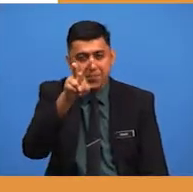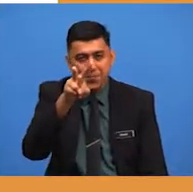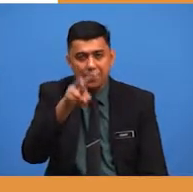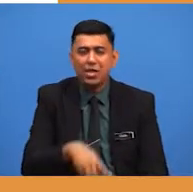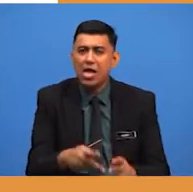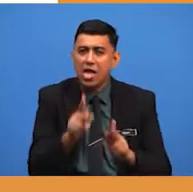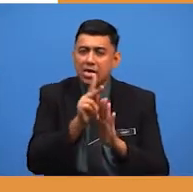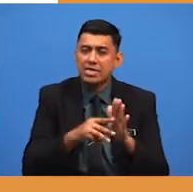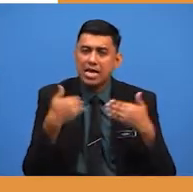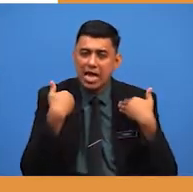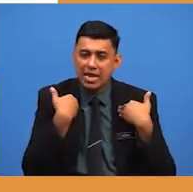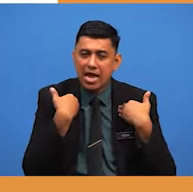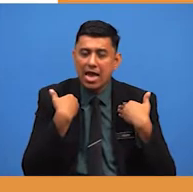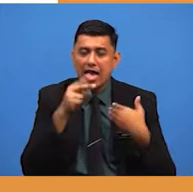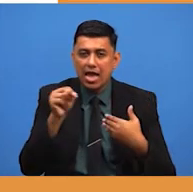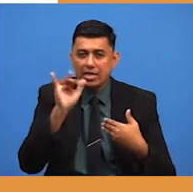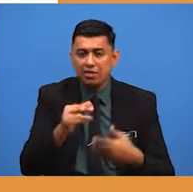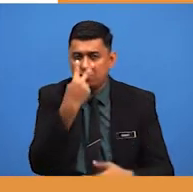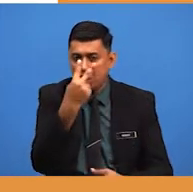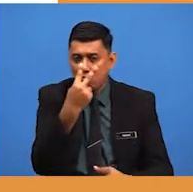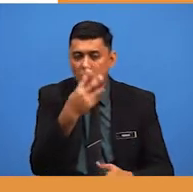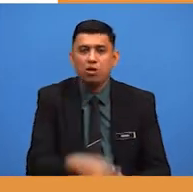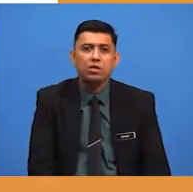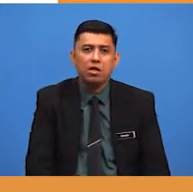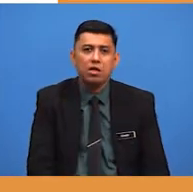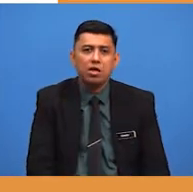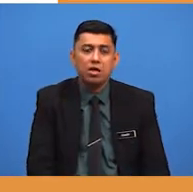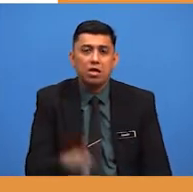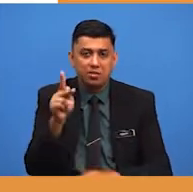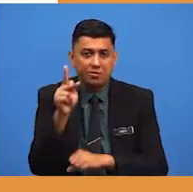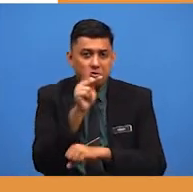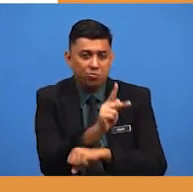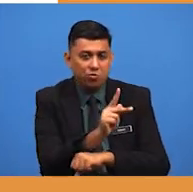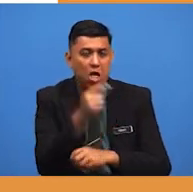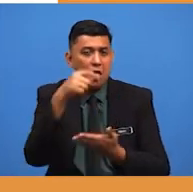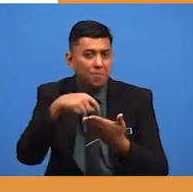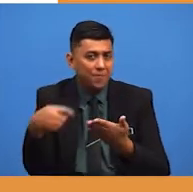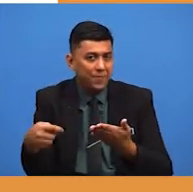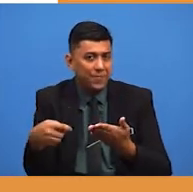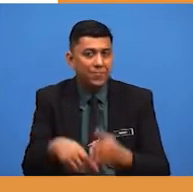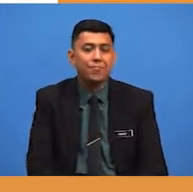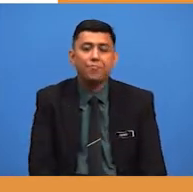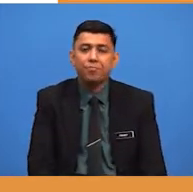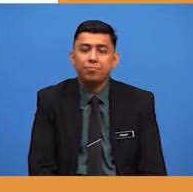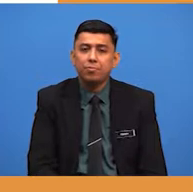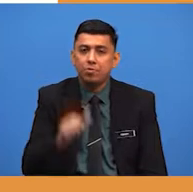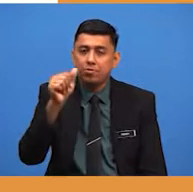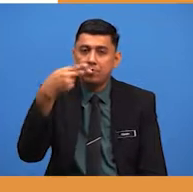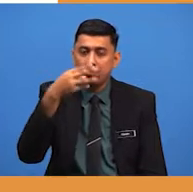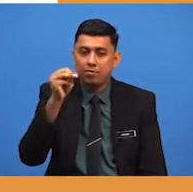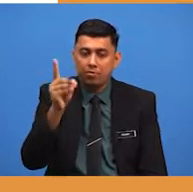Perhatikan situasi yang diberikan dan tuliskan sudokod bagi algoritma tersebut.